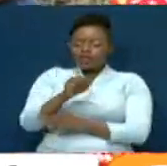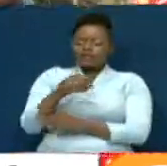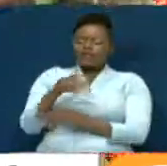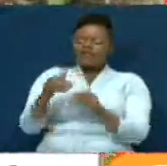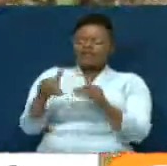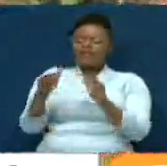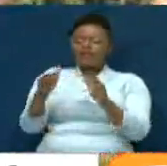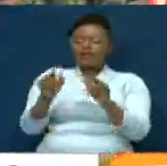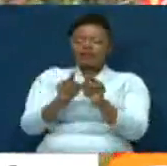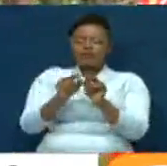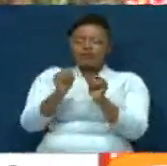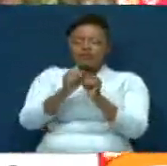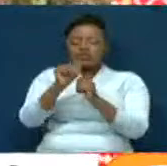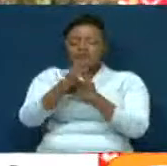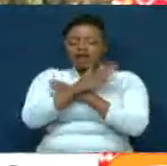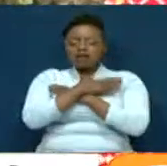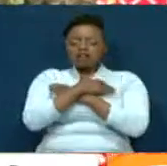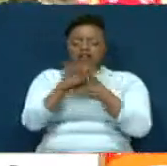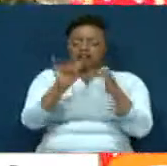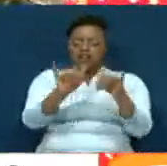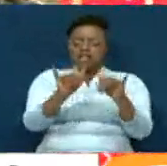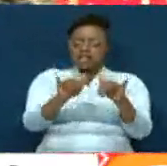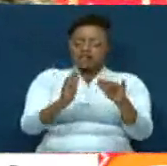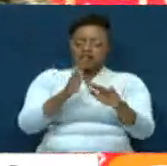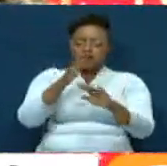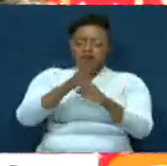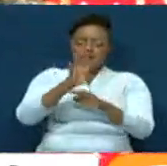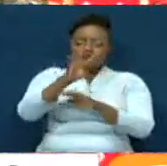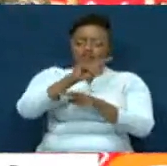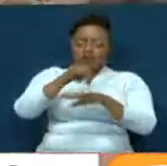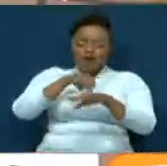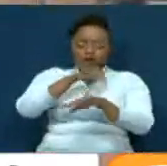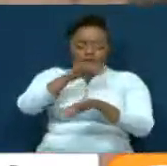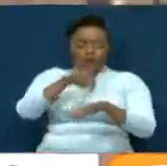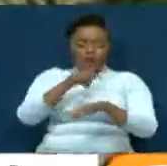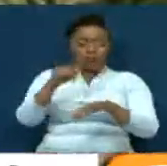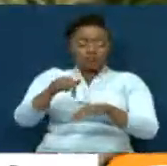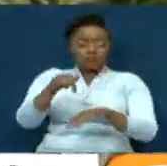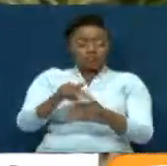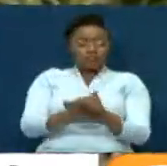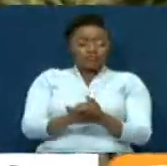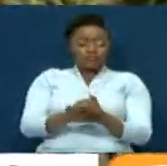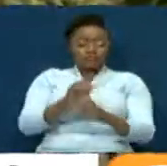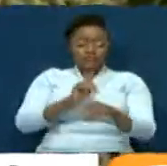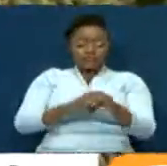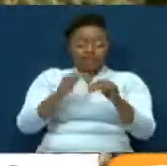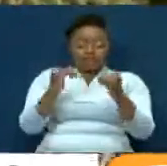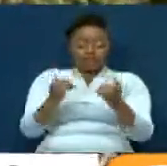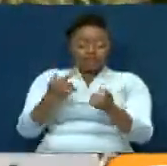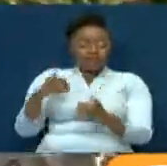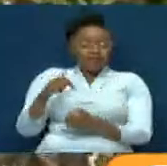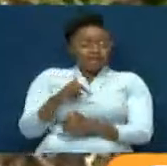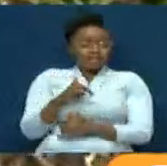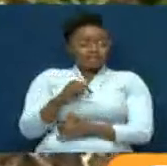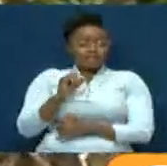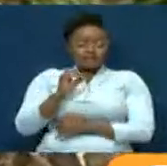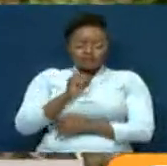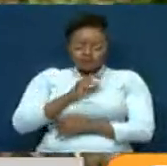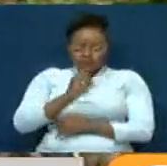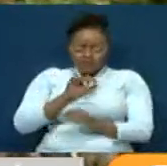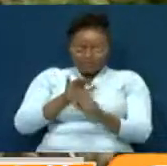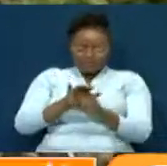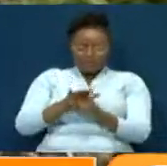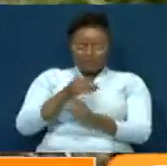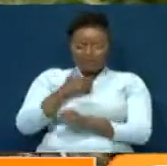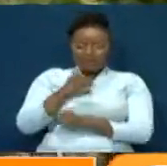ya barabara na wenzake. Wamekuwa hapa kwa zaidi ya saa 4 mchana huu. Saizi tunakaa na uoga. Most of the